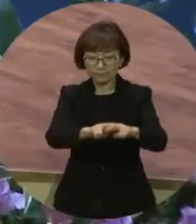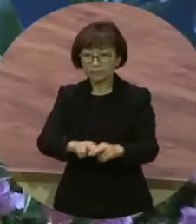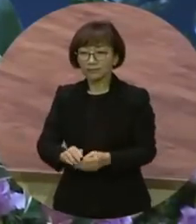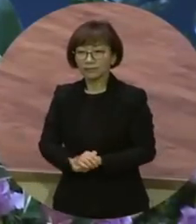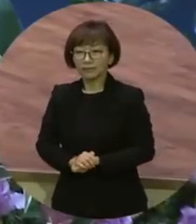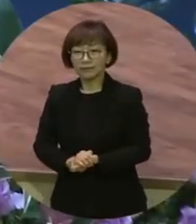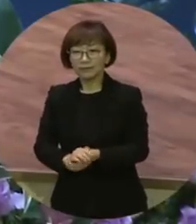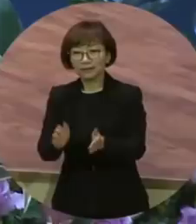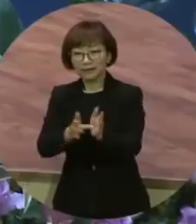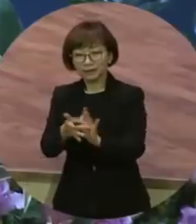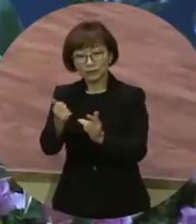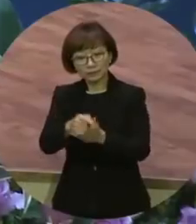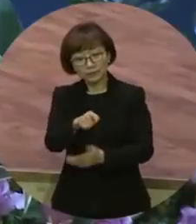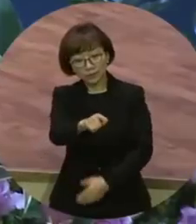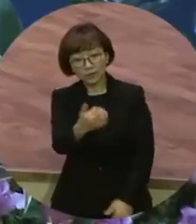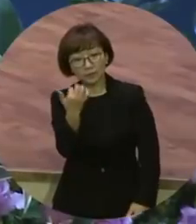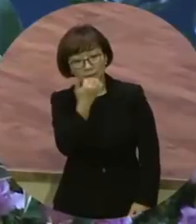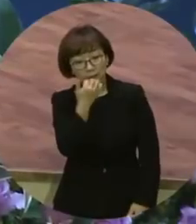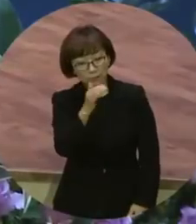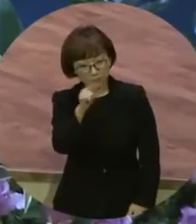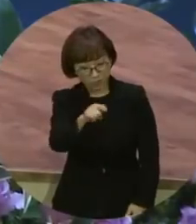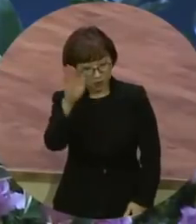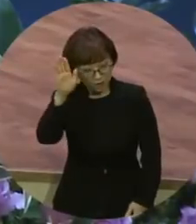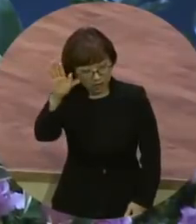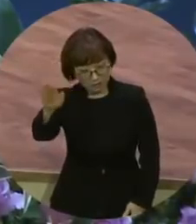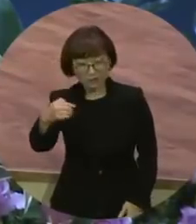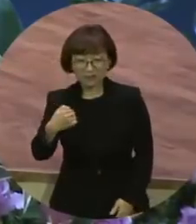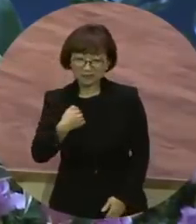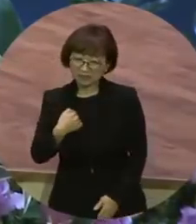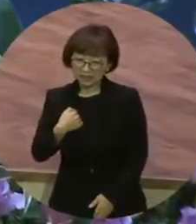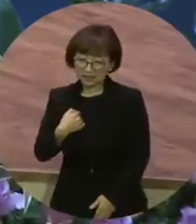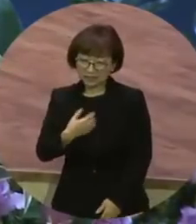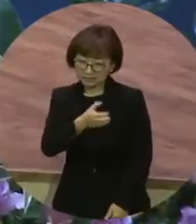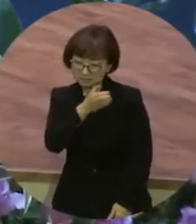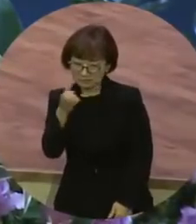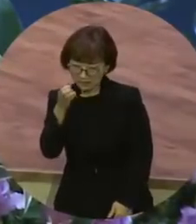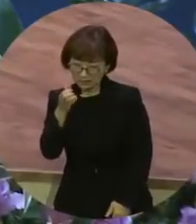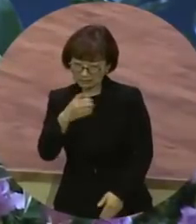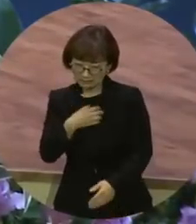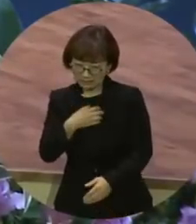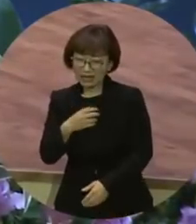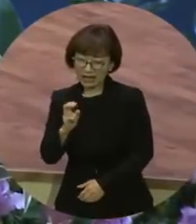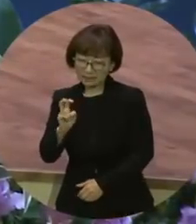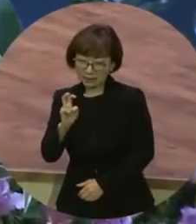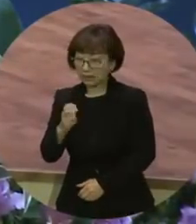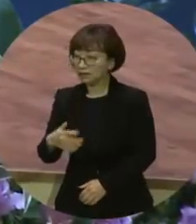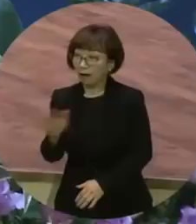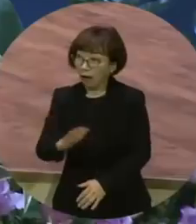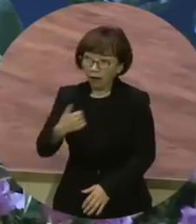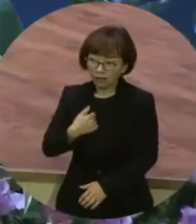라고 안 하고 너무 당당하게 주님 이놈도 하고 이놈도 하고 이놈도 해도 저는 안 한다 그랬어요.